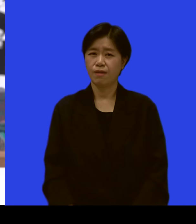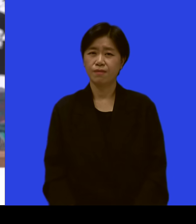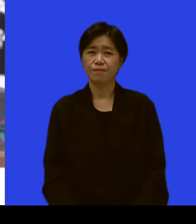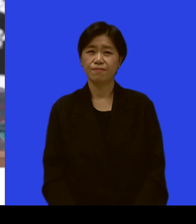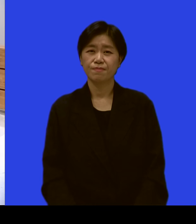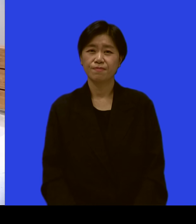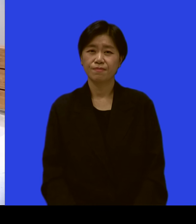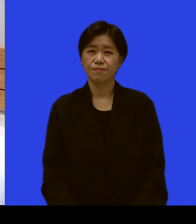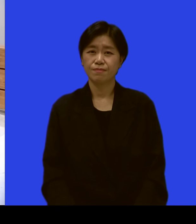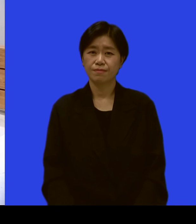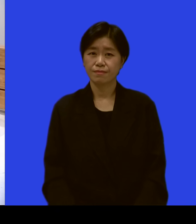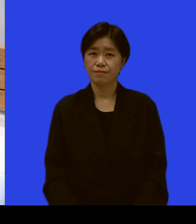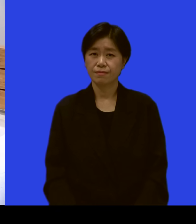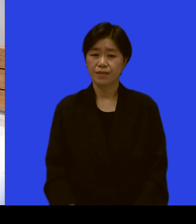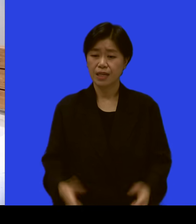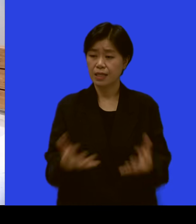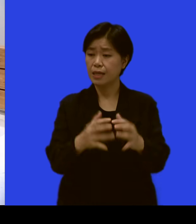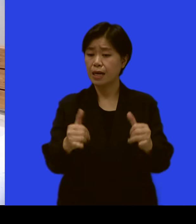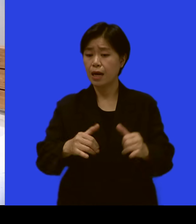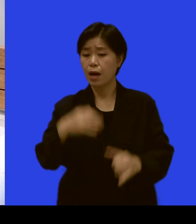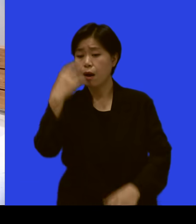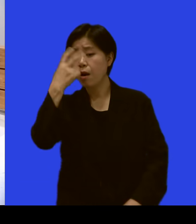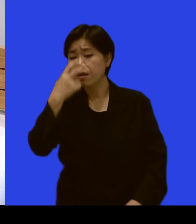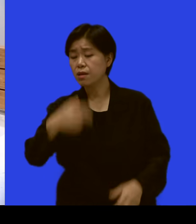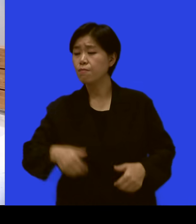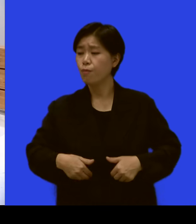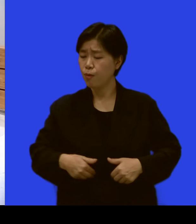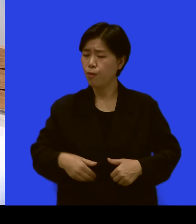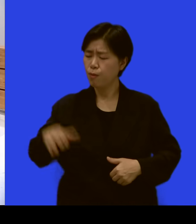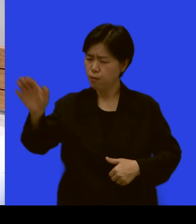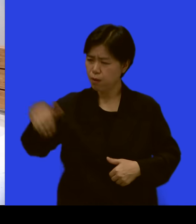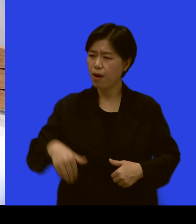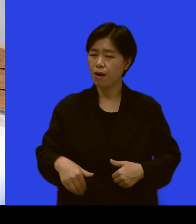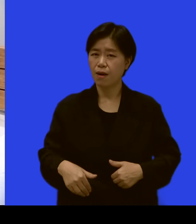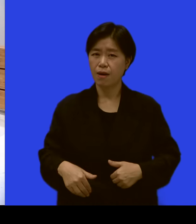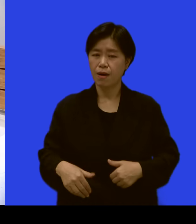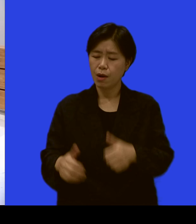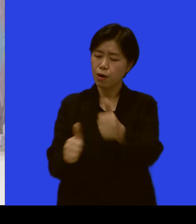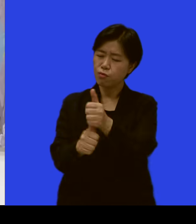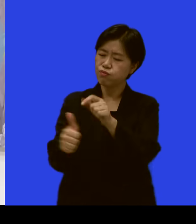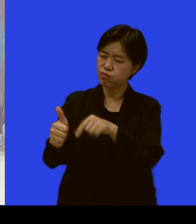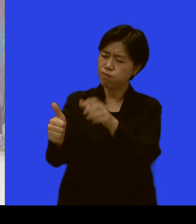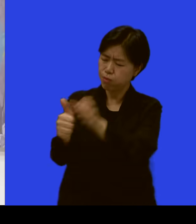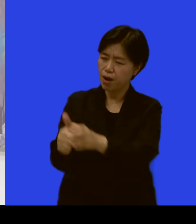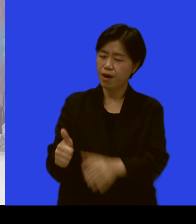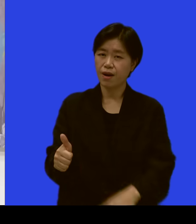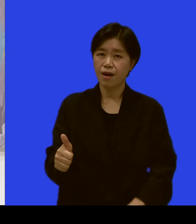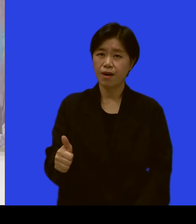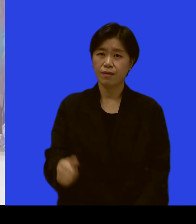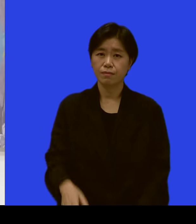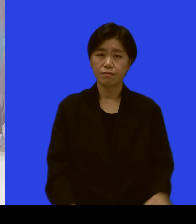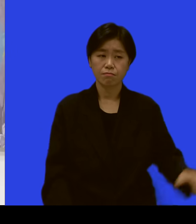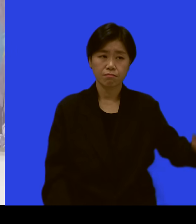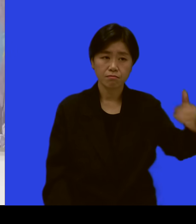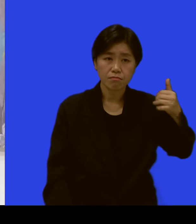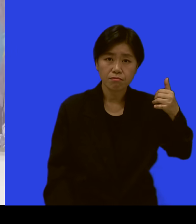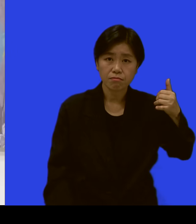아니야? 애들 관리도 좀 해주고 야 자꾸 돈이 비는 것 같다. 좀 관리 좀 해줘라. 예. 그래서 전화